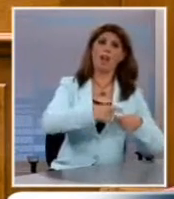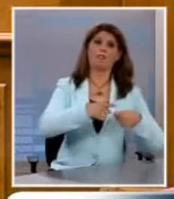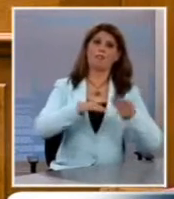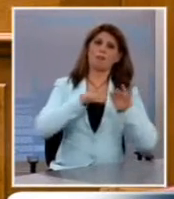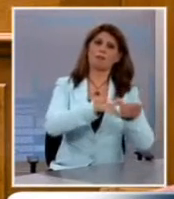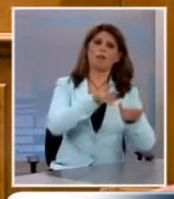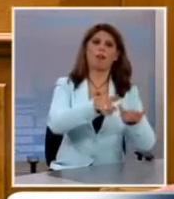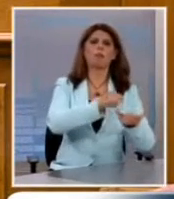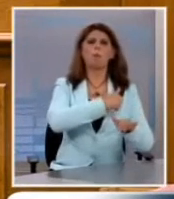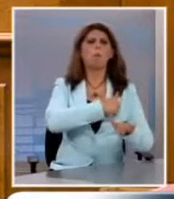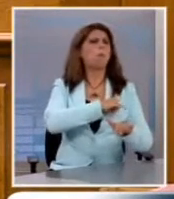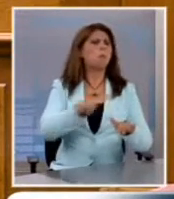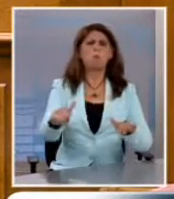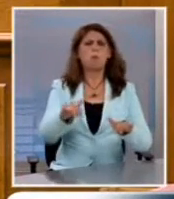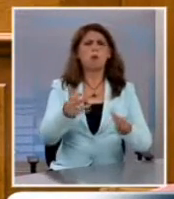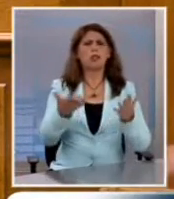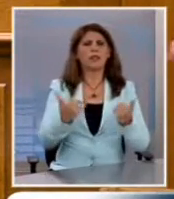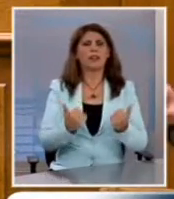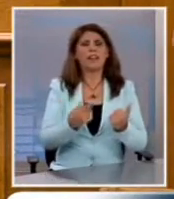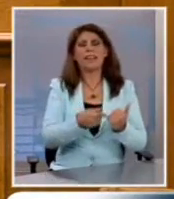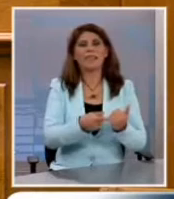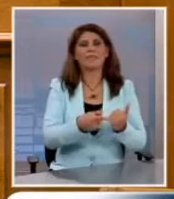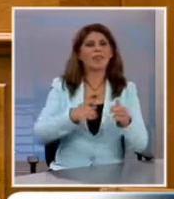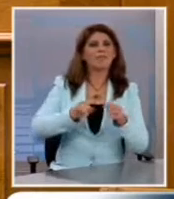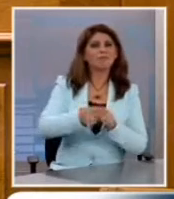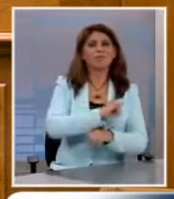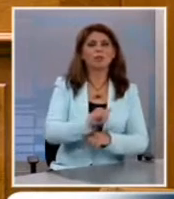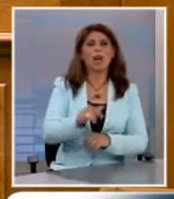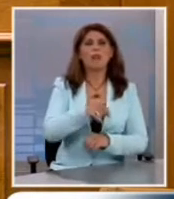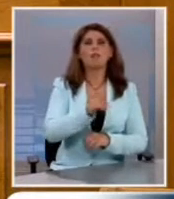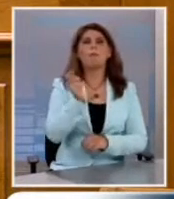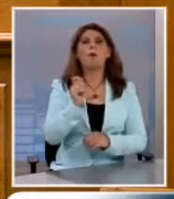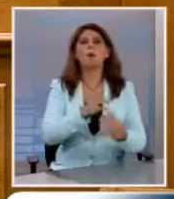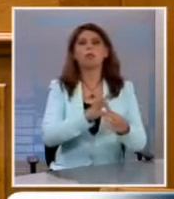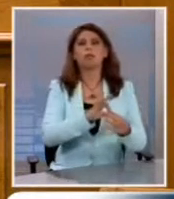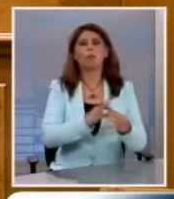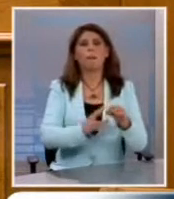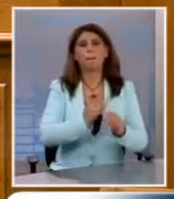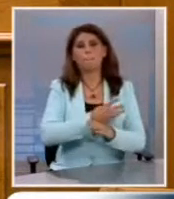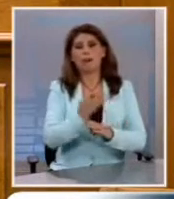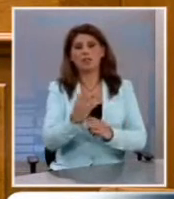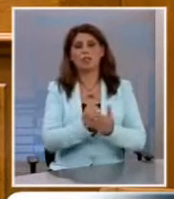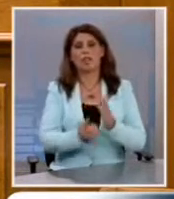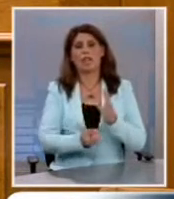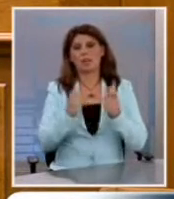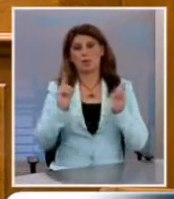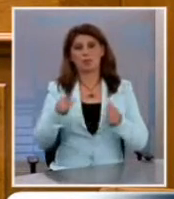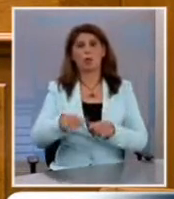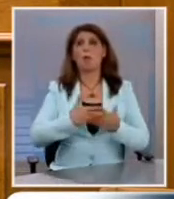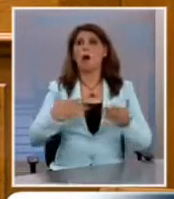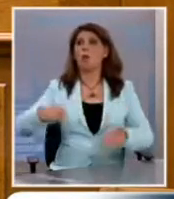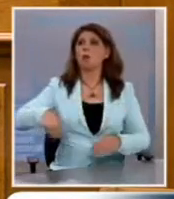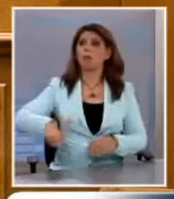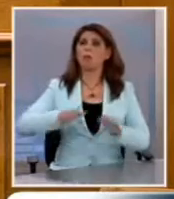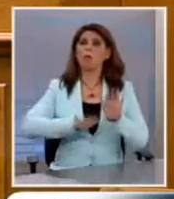στο απειρόβλητο. Είναι η πολιτική σύμμαχη του ΠΑΣΟΚ και της Νέας Δημοκρατίας. Γι' αυτό και κάνουν πορείες οι μεγαλοδικηγόροι.